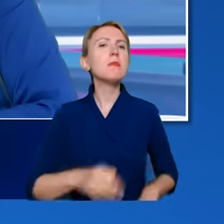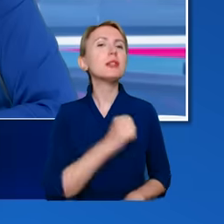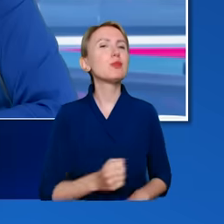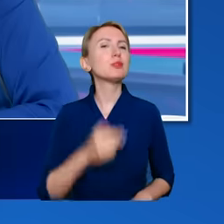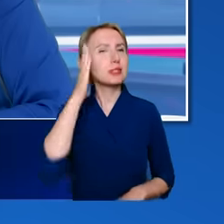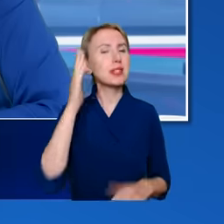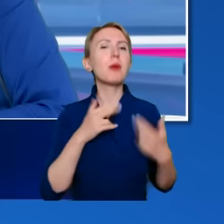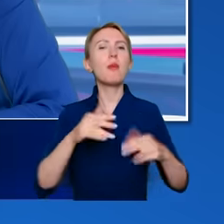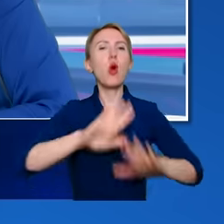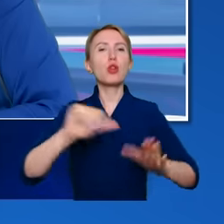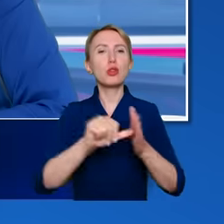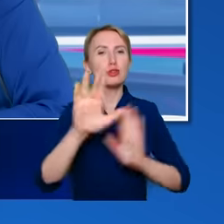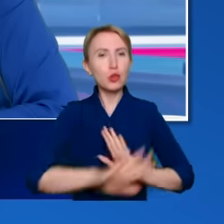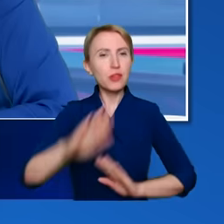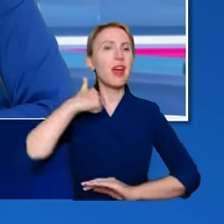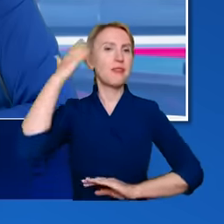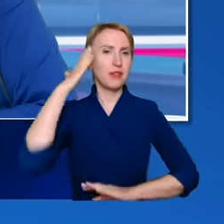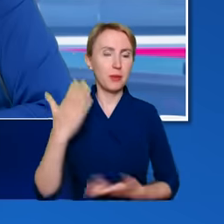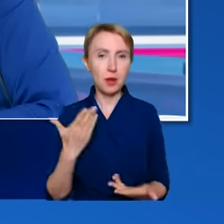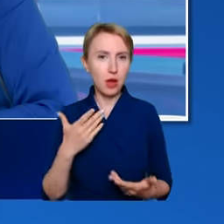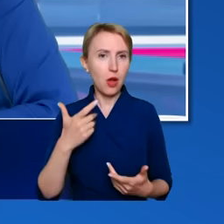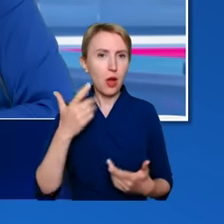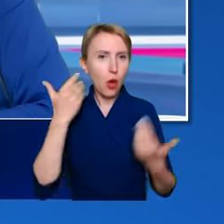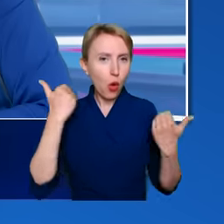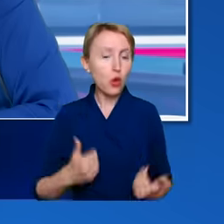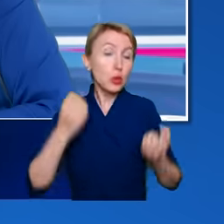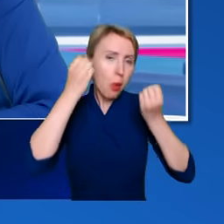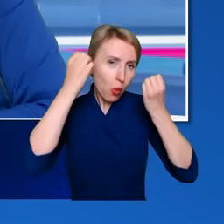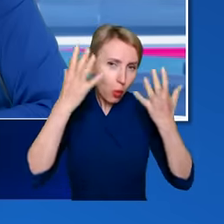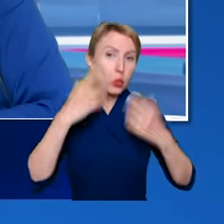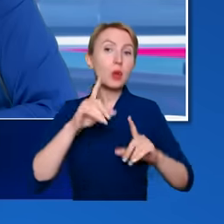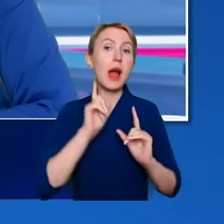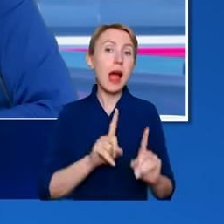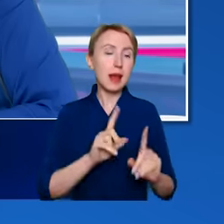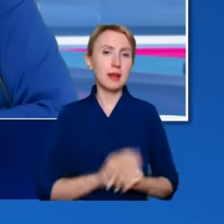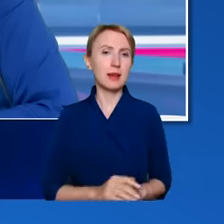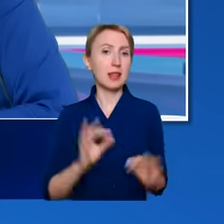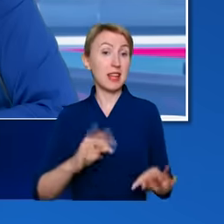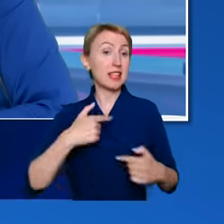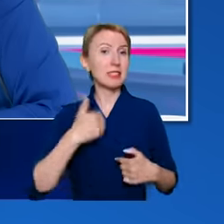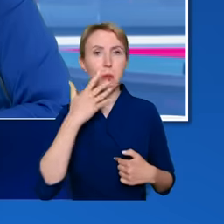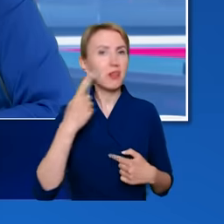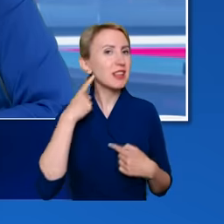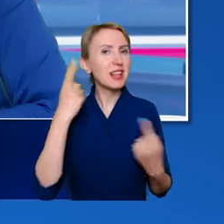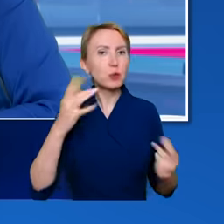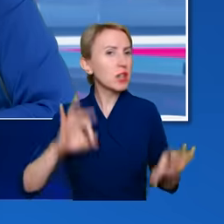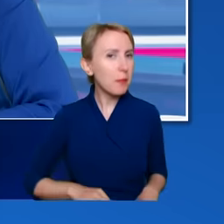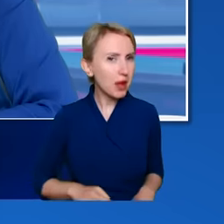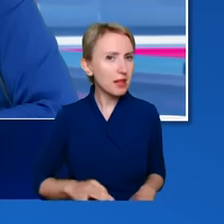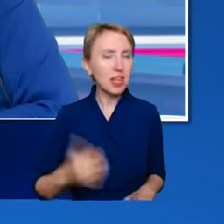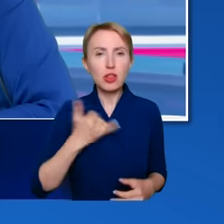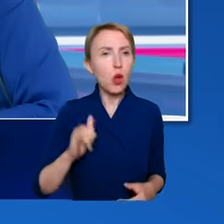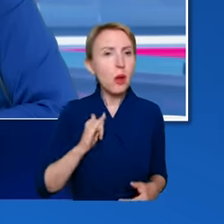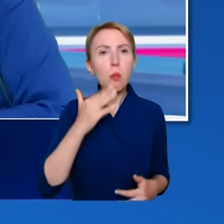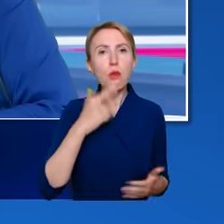Ochrony Środowiska i wiem, że jest osobą wszechmiar kulturalną. Natomiast teraz ja mówię, nie słyszę pani, czy dyskomfort. Mówię